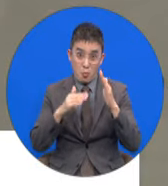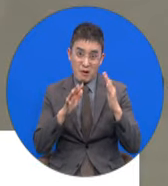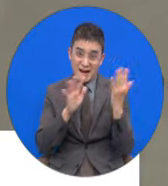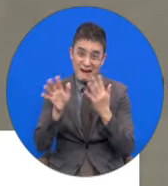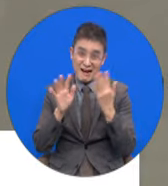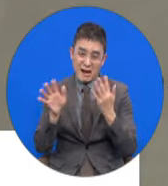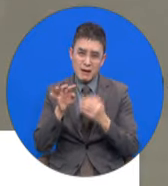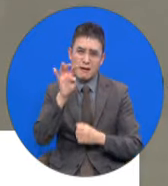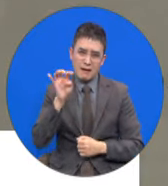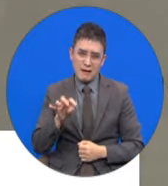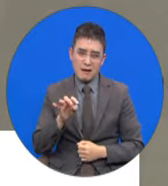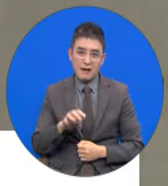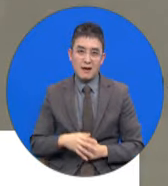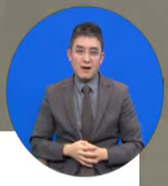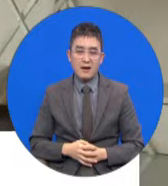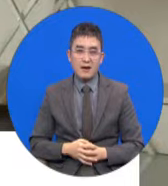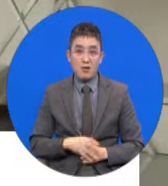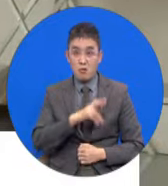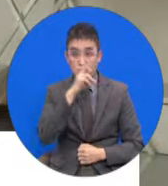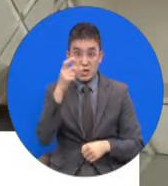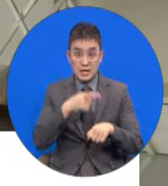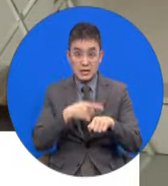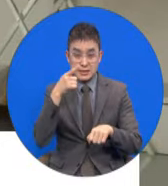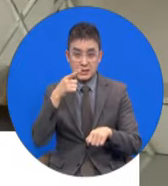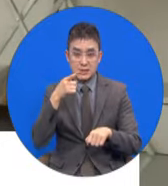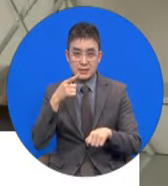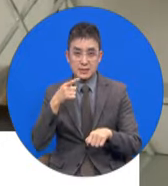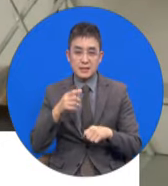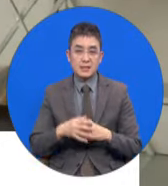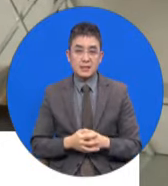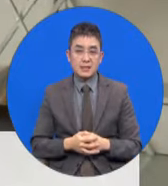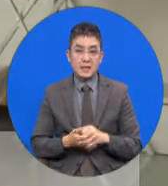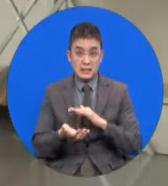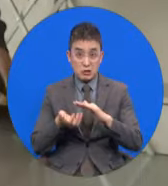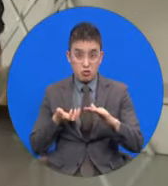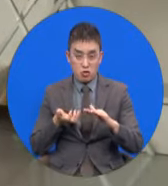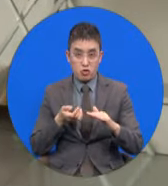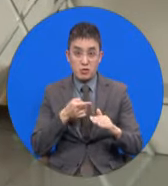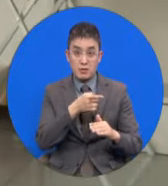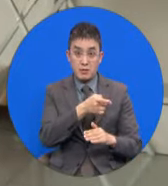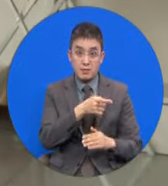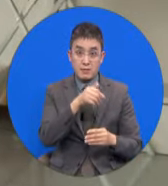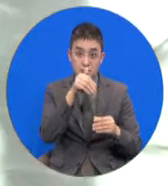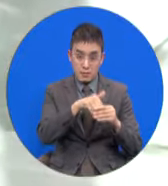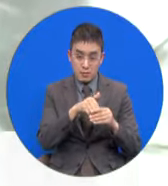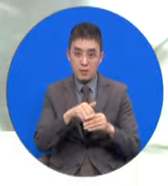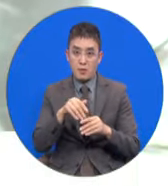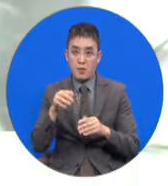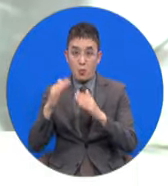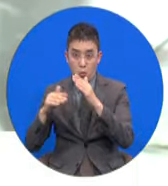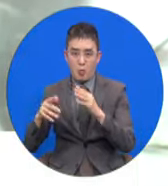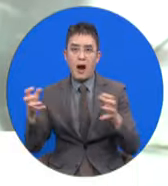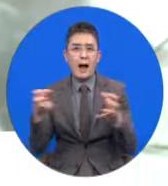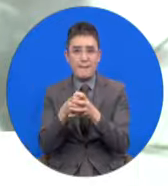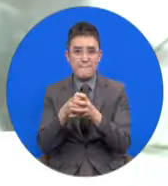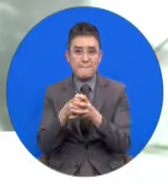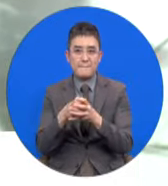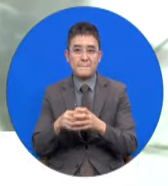모입니다. 오후 1시부터는 사전투표율이 본투표율과 합산됩니다. 오늘 투표는 오후 6시까지